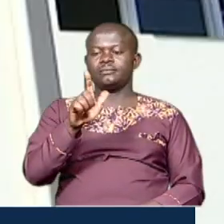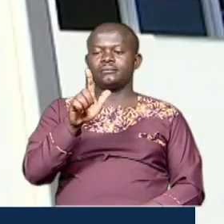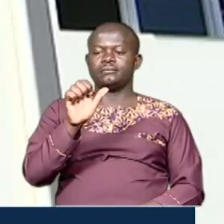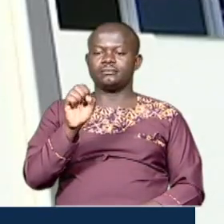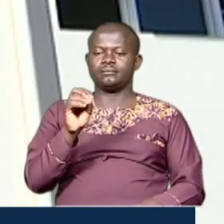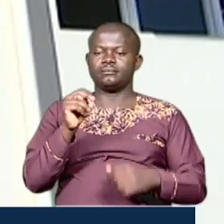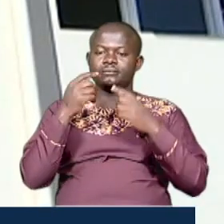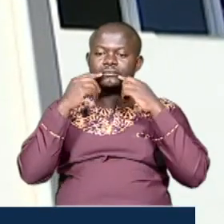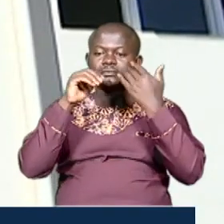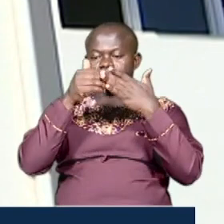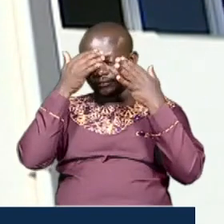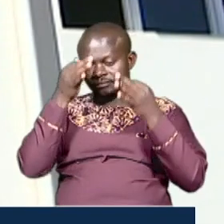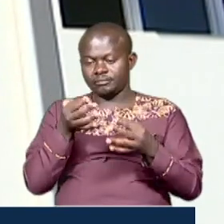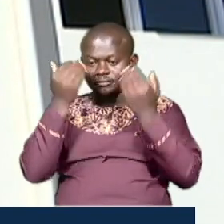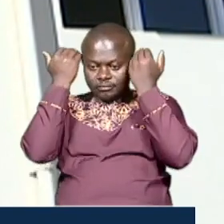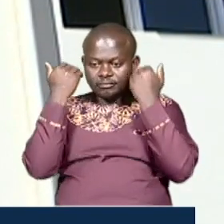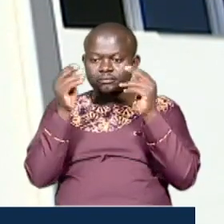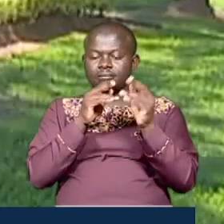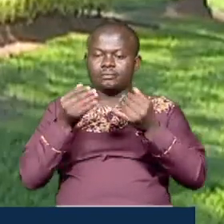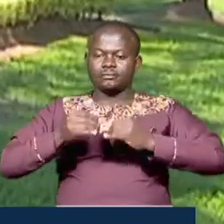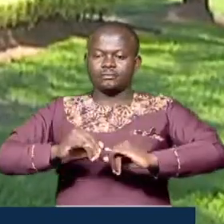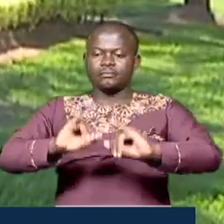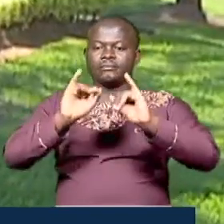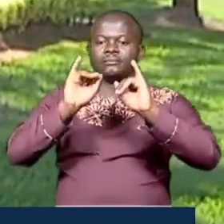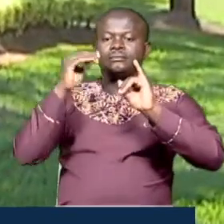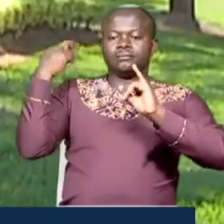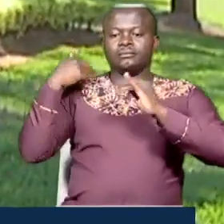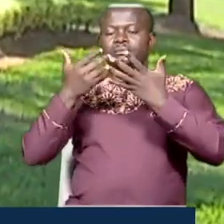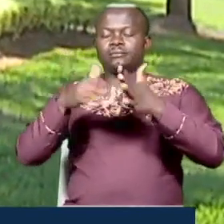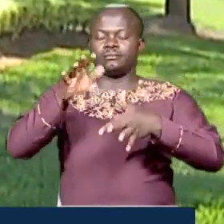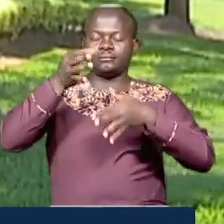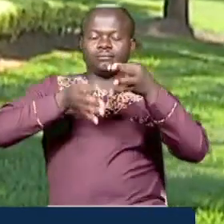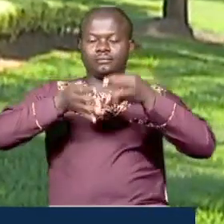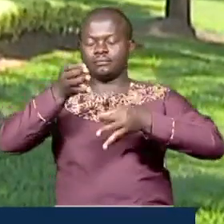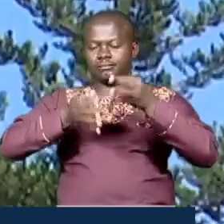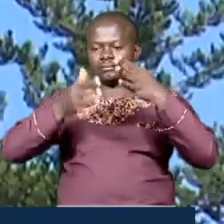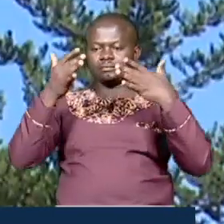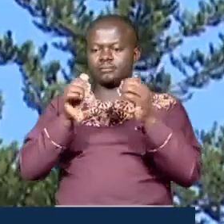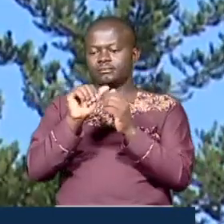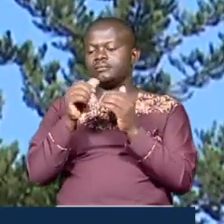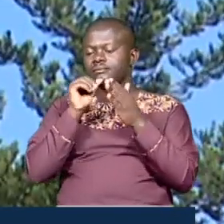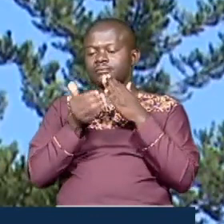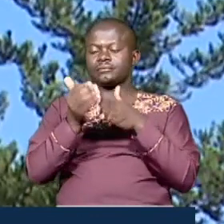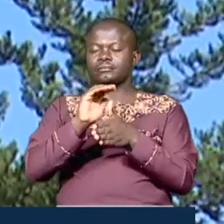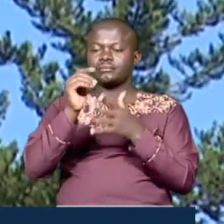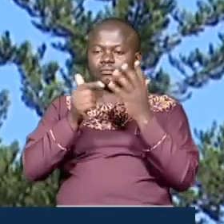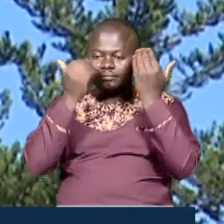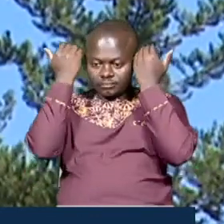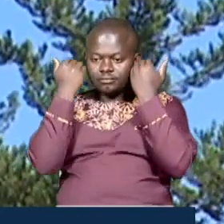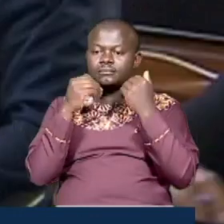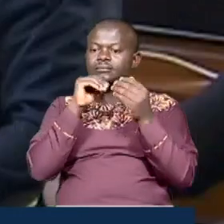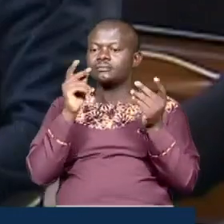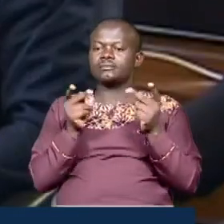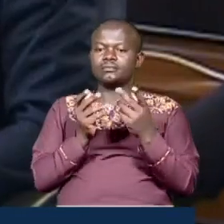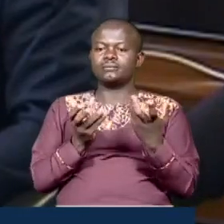ko imyanzuro y'urukiko ubundi ishyirwa mu bikorwa n'abahesha b'inkiko b'umwuga ndetse n'abandi batarabumwuga bityo ko urukiko ntaho ruba